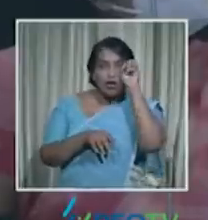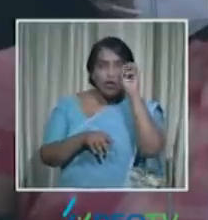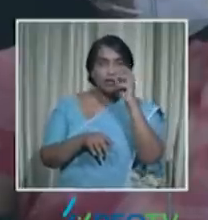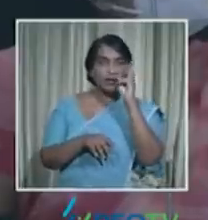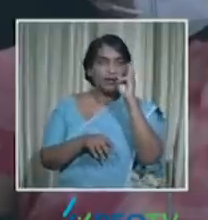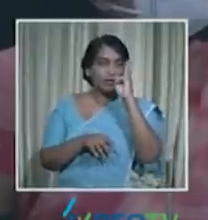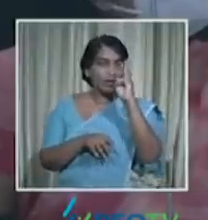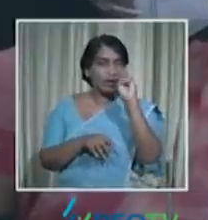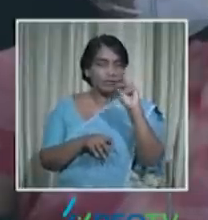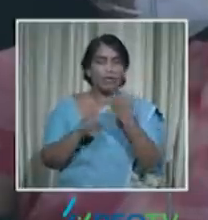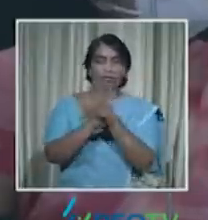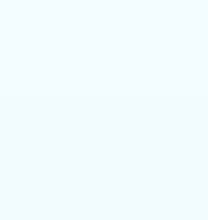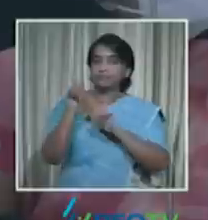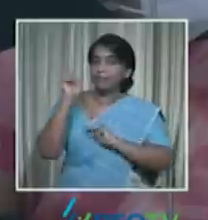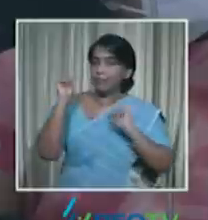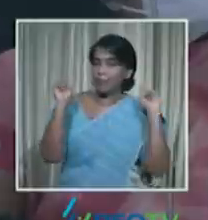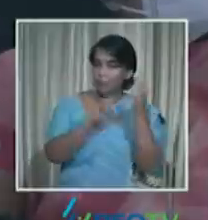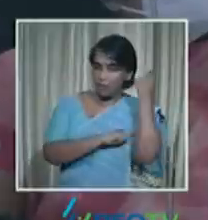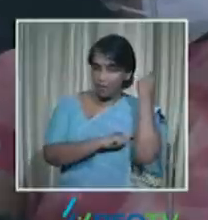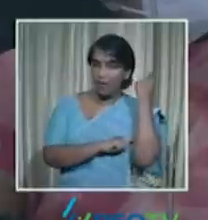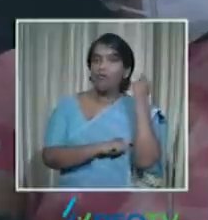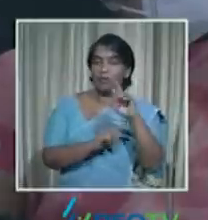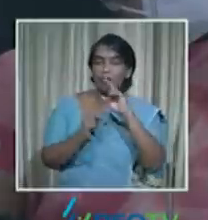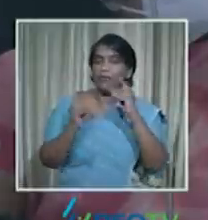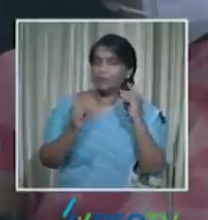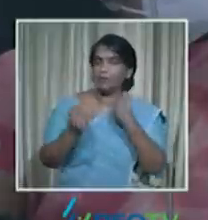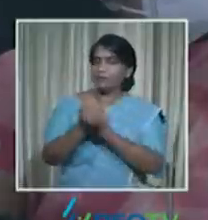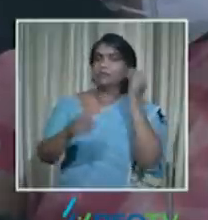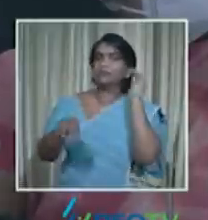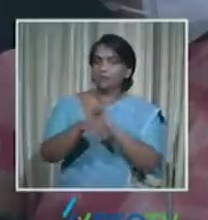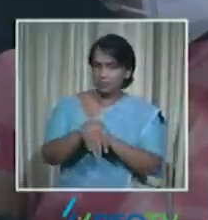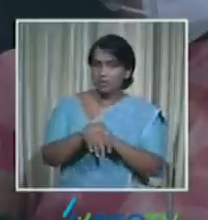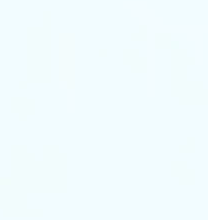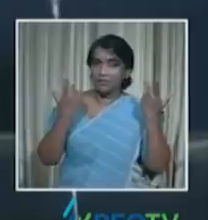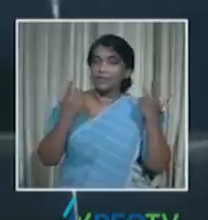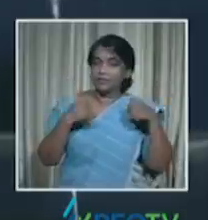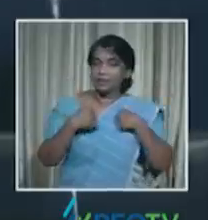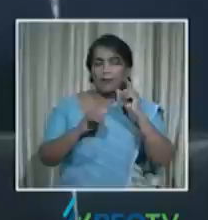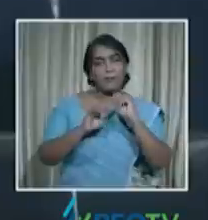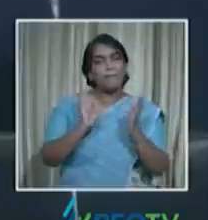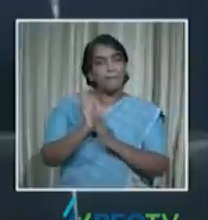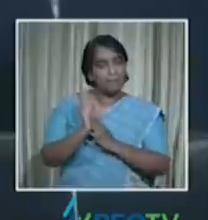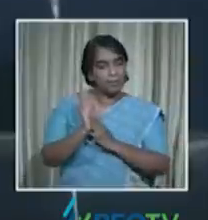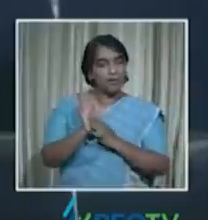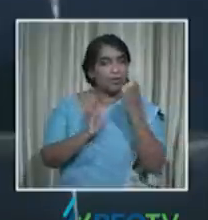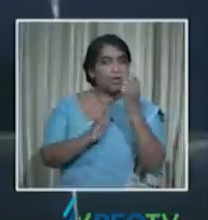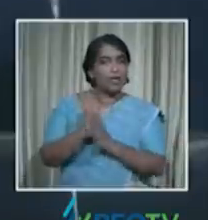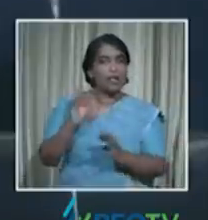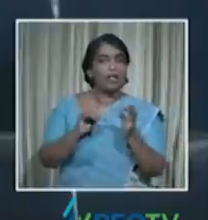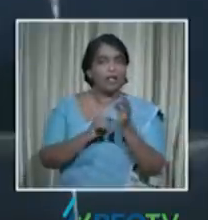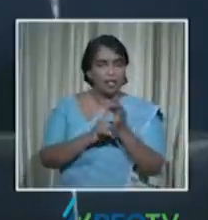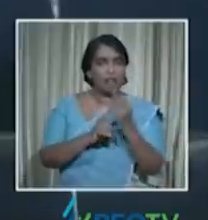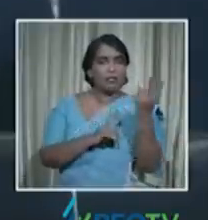3:30ට කඩරාය ගුවන්තොටුපලෙන් පැනලා තියෙනවා. ඔහුව වහාම අත්අඩංගුවට ගන්න ජාත්‍යන්තර පොලිසියට දැනුම් දෙන්නත්. අගමැතිතුමායි මුදල් ඇමතිතුමා විතරයි